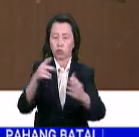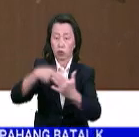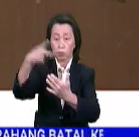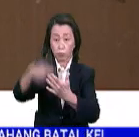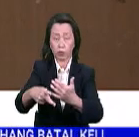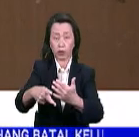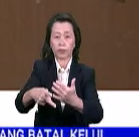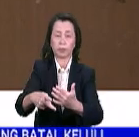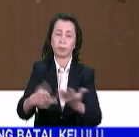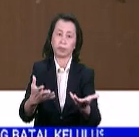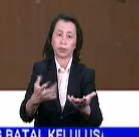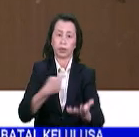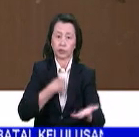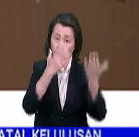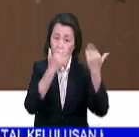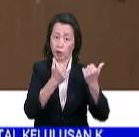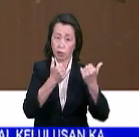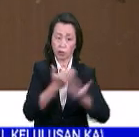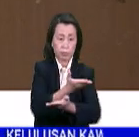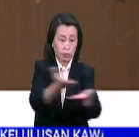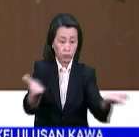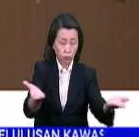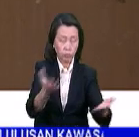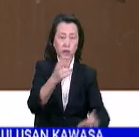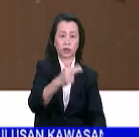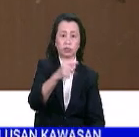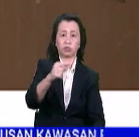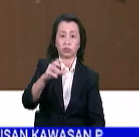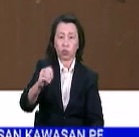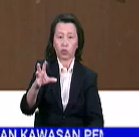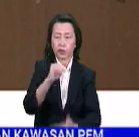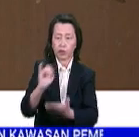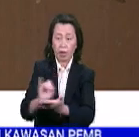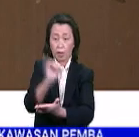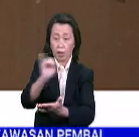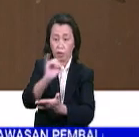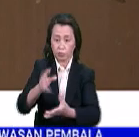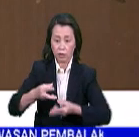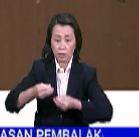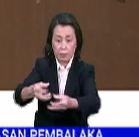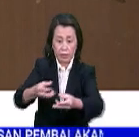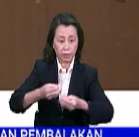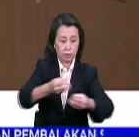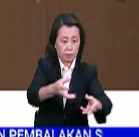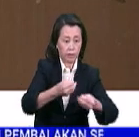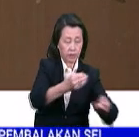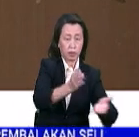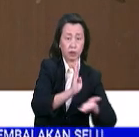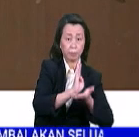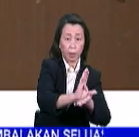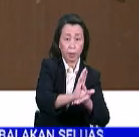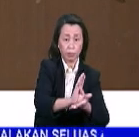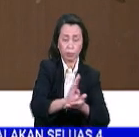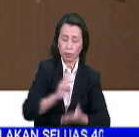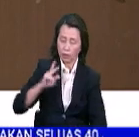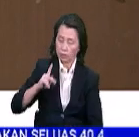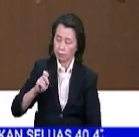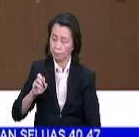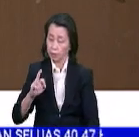Saya berharap agar semua NGO dan institusi yang menerima bantuan kewangan yang disalurkan oleh PKSO